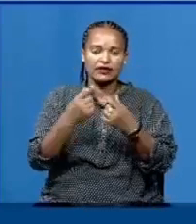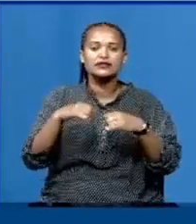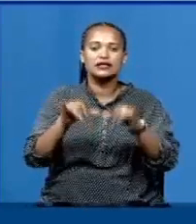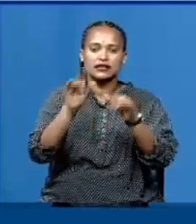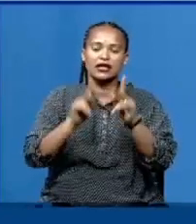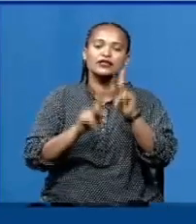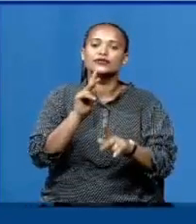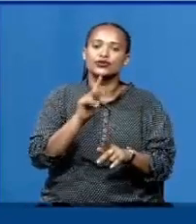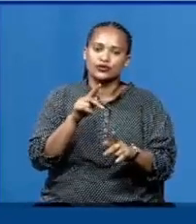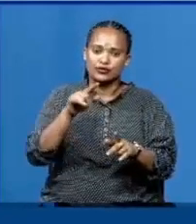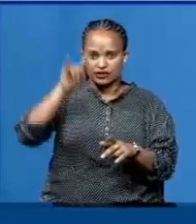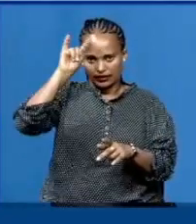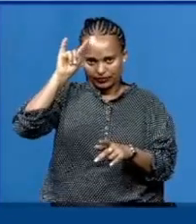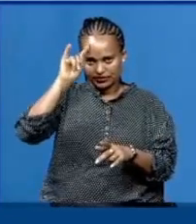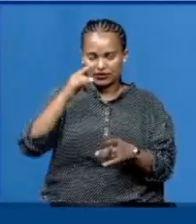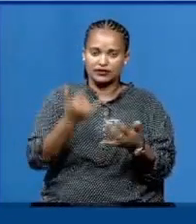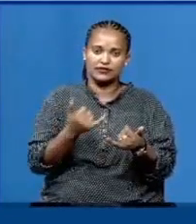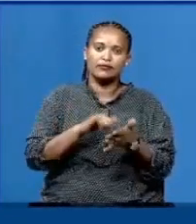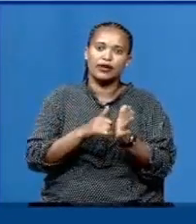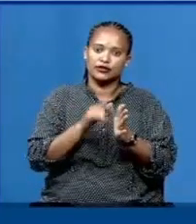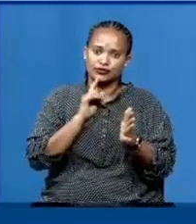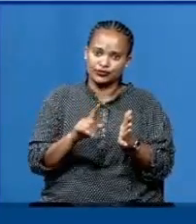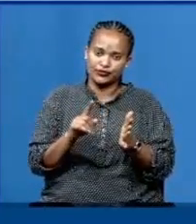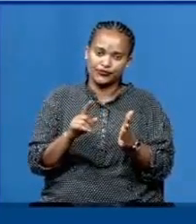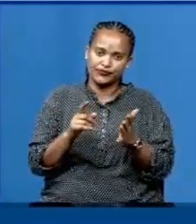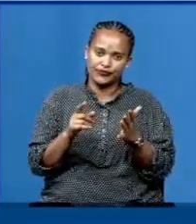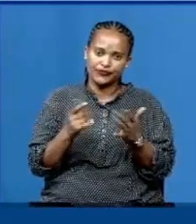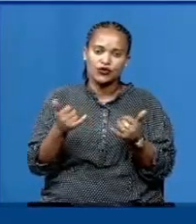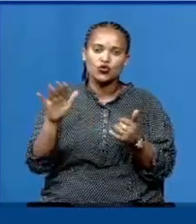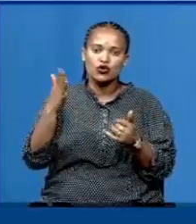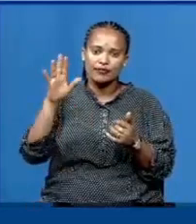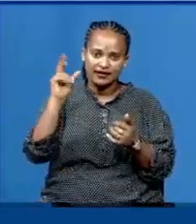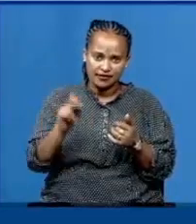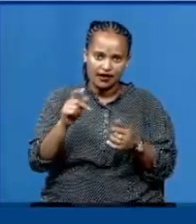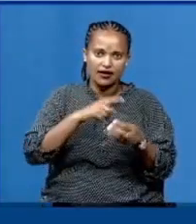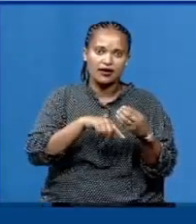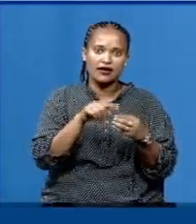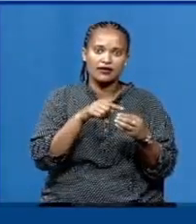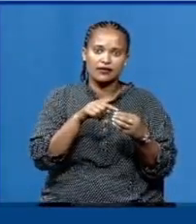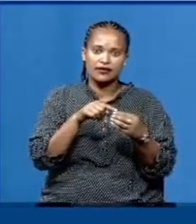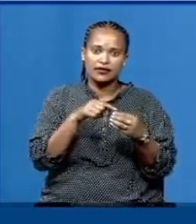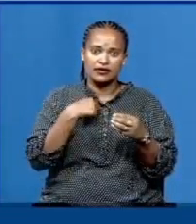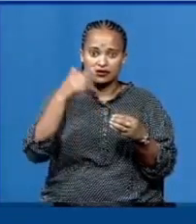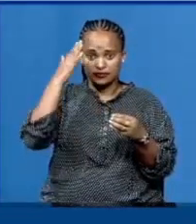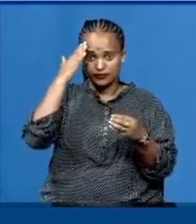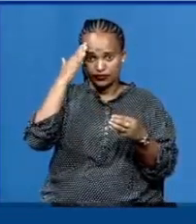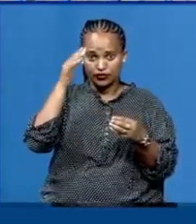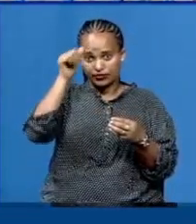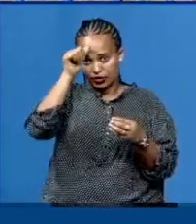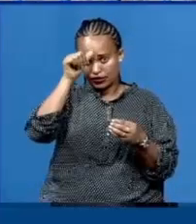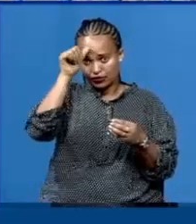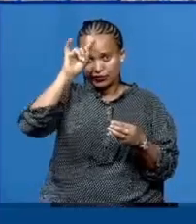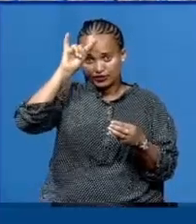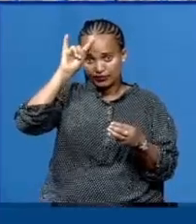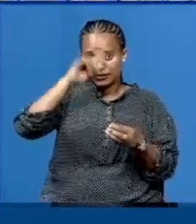ህዝቢ ናይ ዛላንበሳ እዚ ናይ ጉለመኸዳ ከባቢ ወረዳ ጉለመኸዳ ከምዝፈልጦ ከም ናይ ኢሮክን ከም ናይ